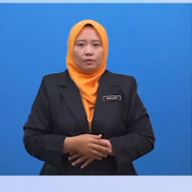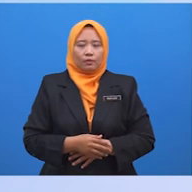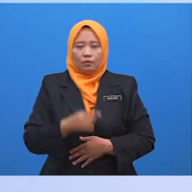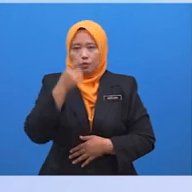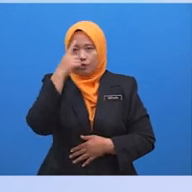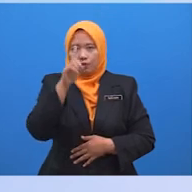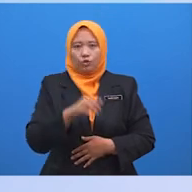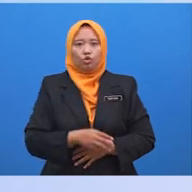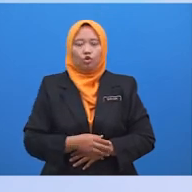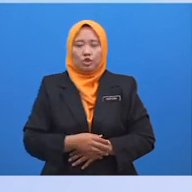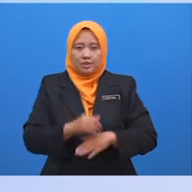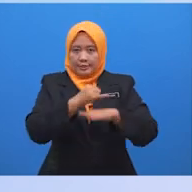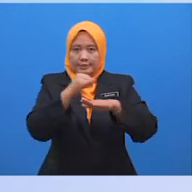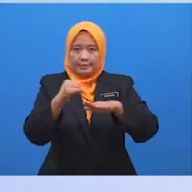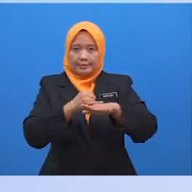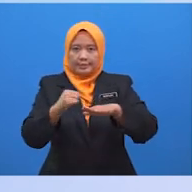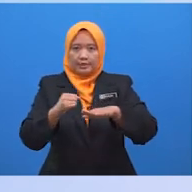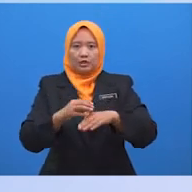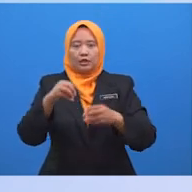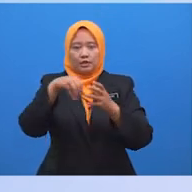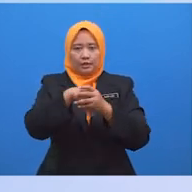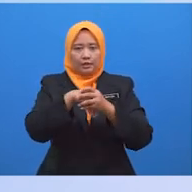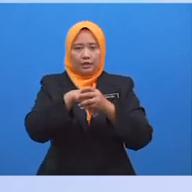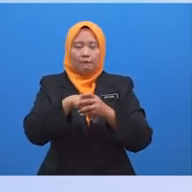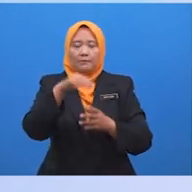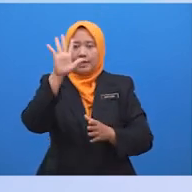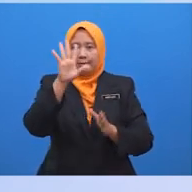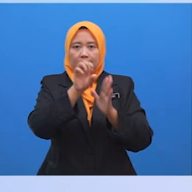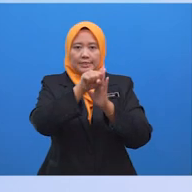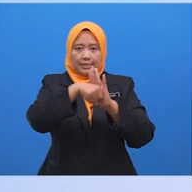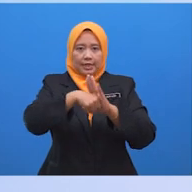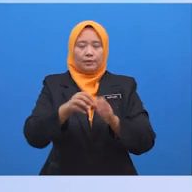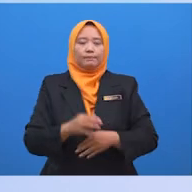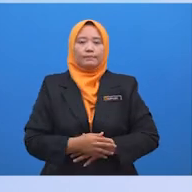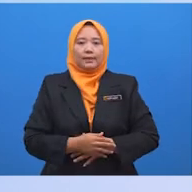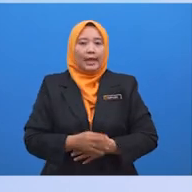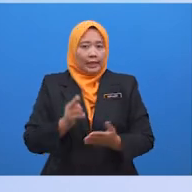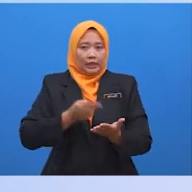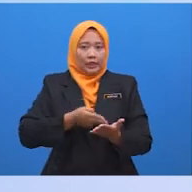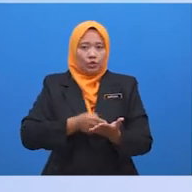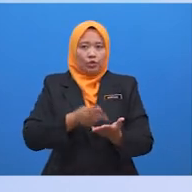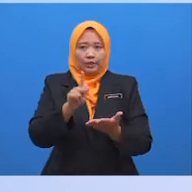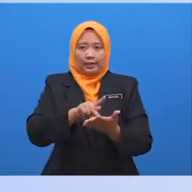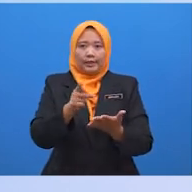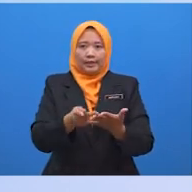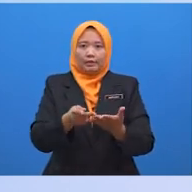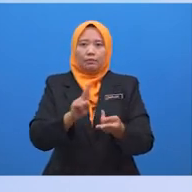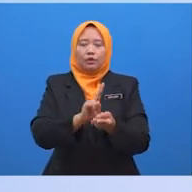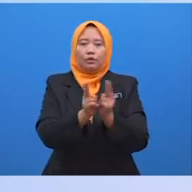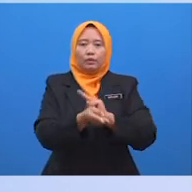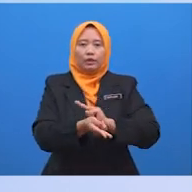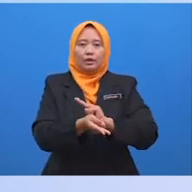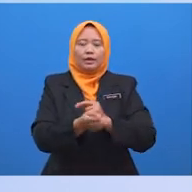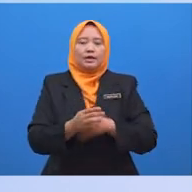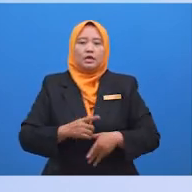pergerakan sebutir zarah dalam tempoh 5 saat. Hitung kadar perubahan laju dalam